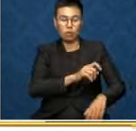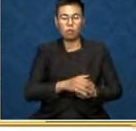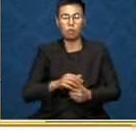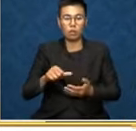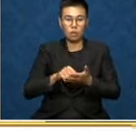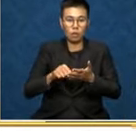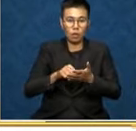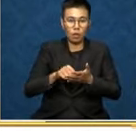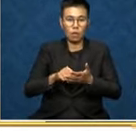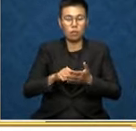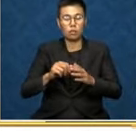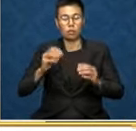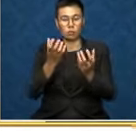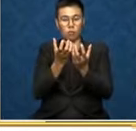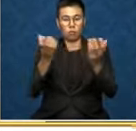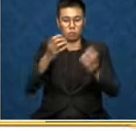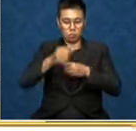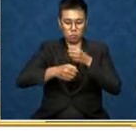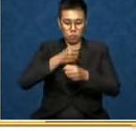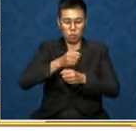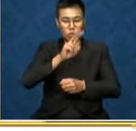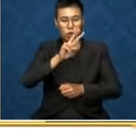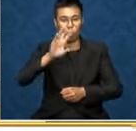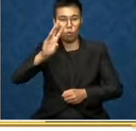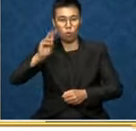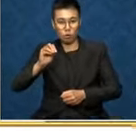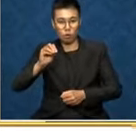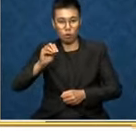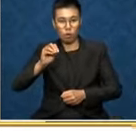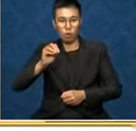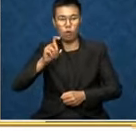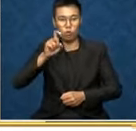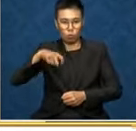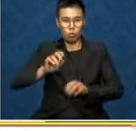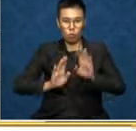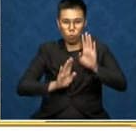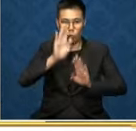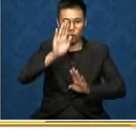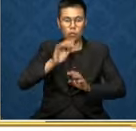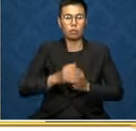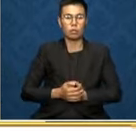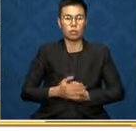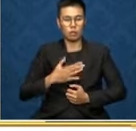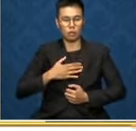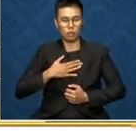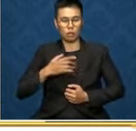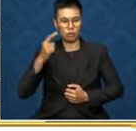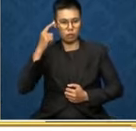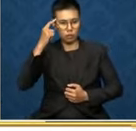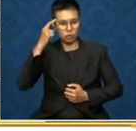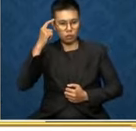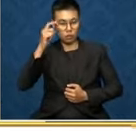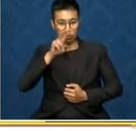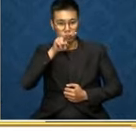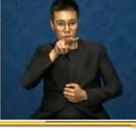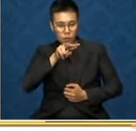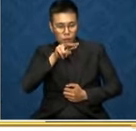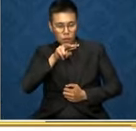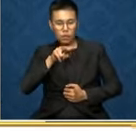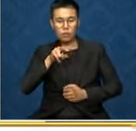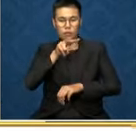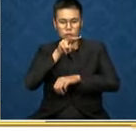ไขรัฐธรรมนูญปี 2560ให้เป็นประชาธิปไตยอย่างไรก็ดีค่ะดิฉันมีข้อสังเกตต่อการเสนอยติด่วนฉบับนี้